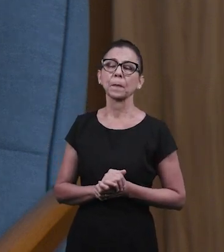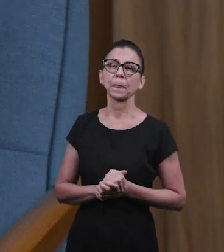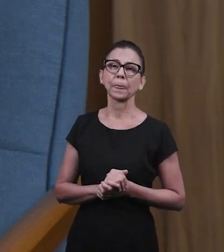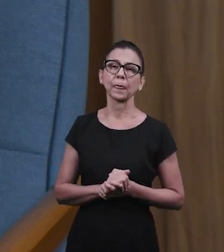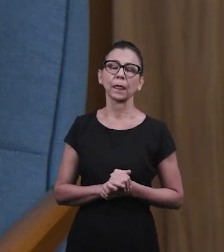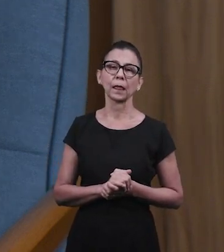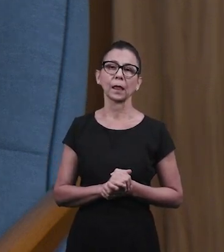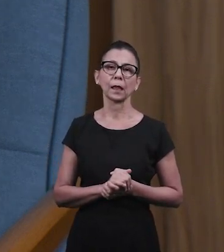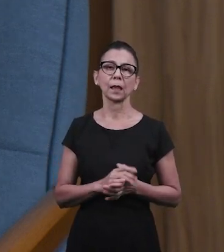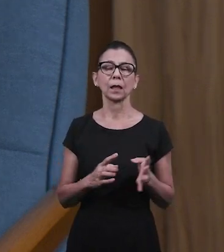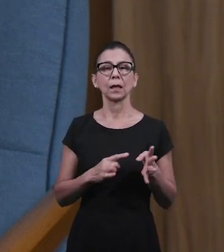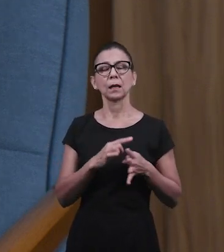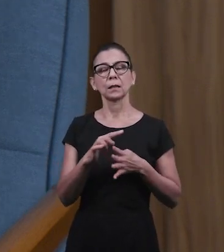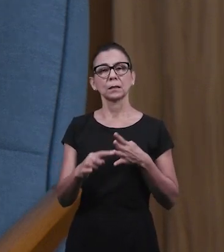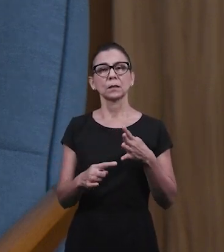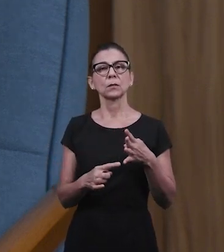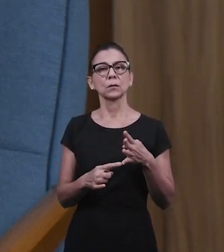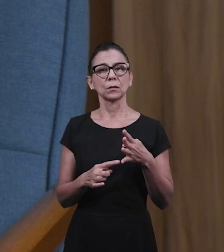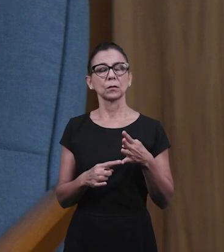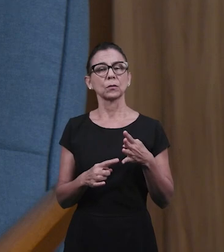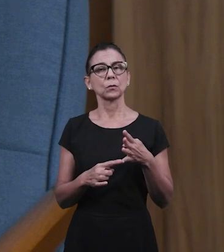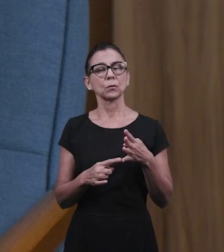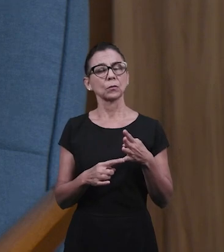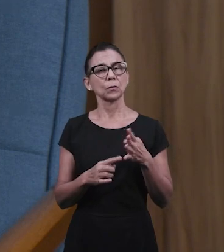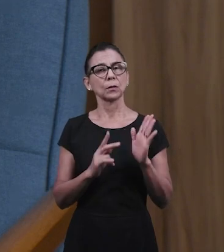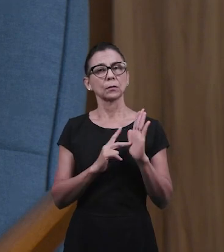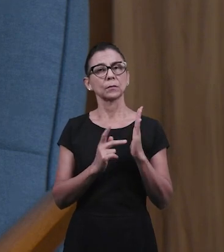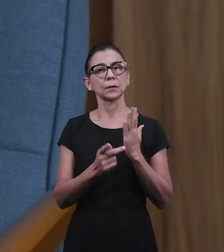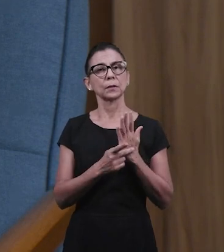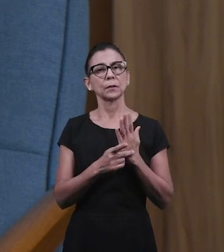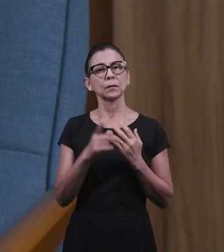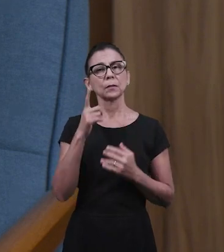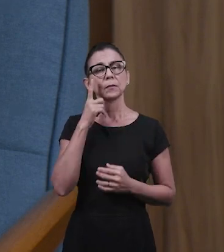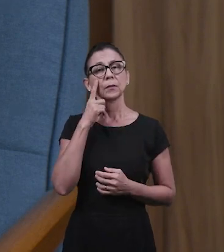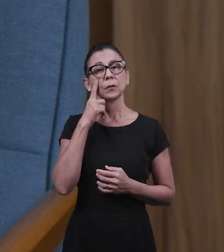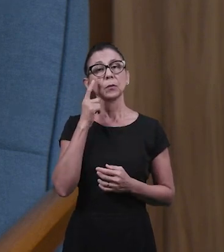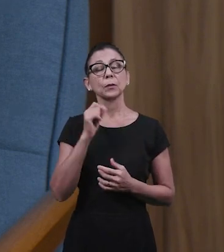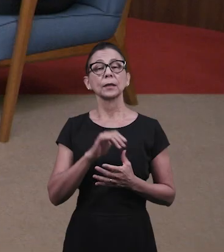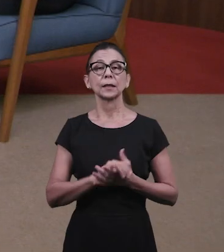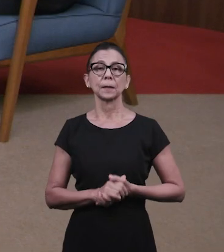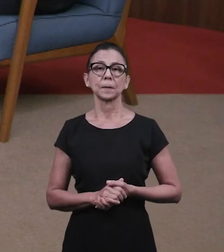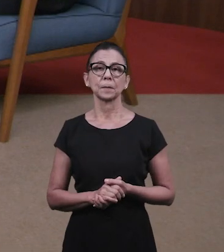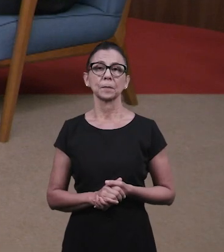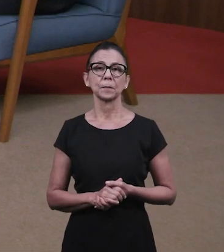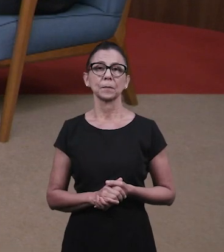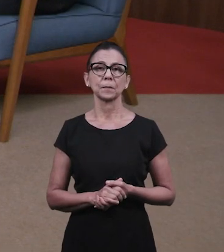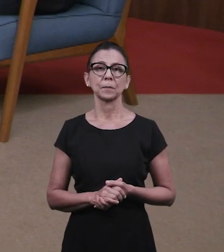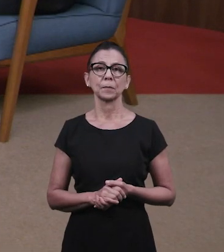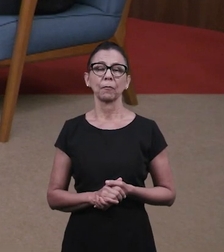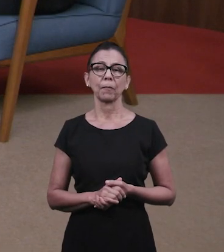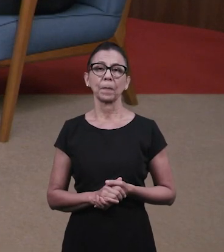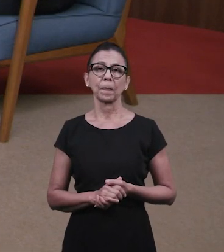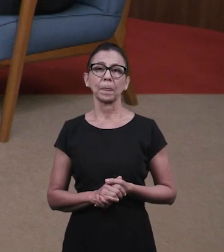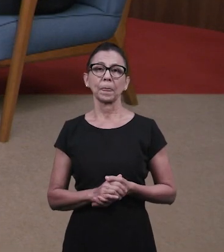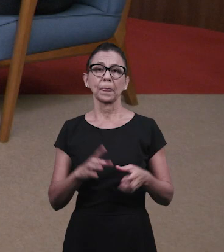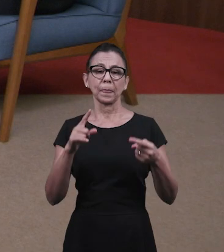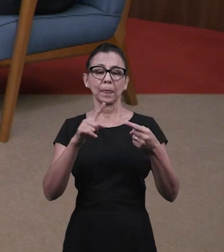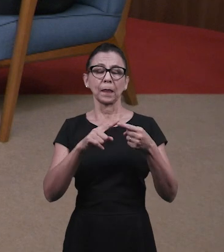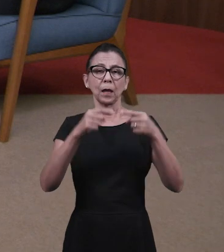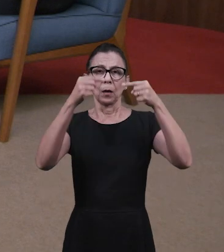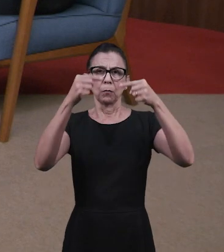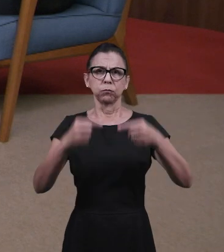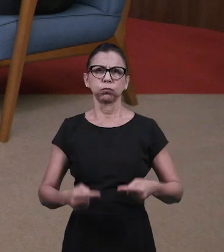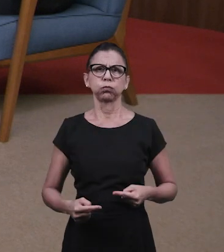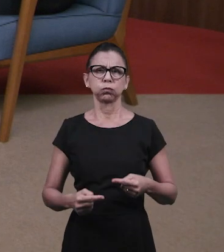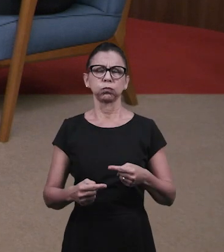qui se trouve dans ces 4 premières paraboles que nous voulons attirer l'attention ici, qui sont les défis et oppositions à